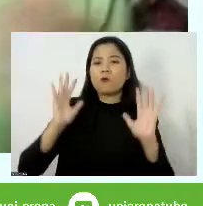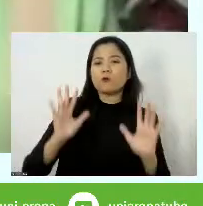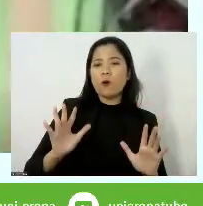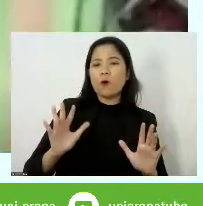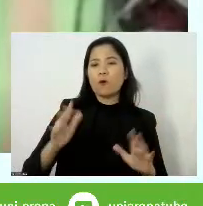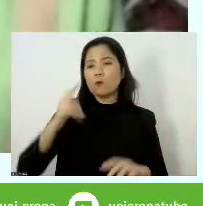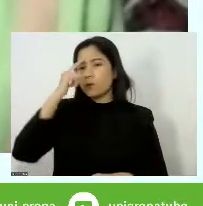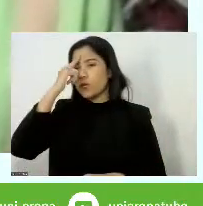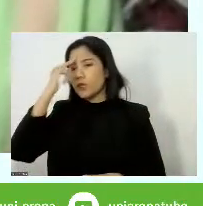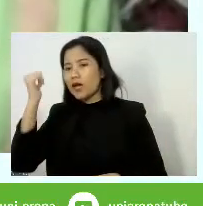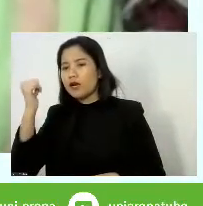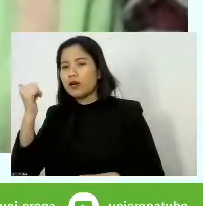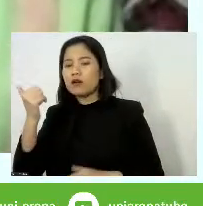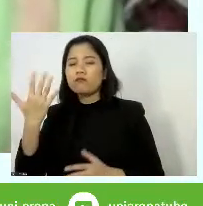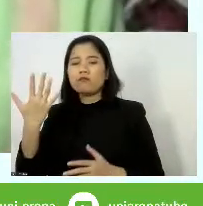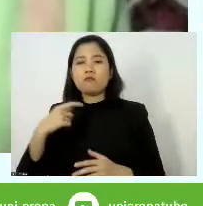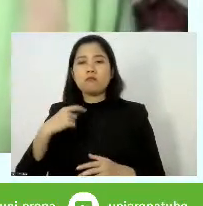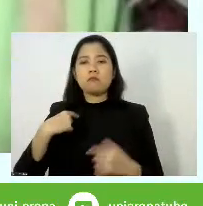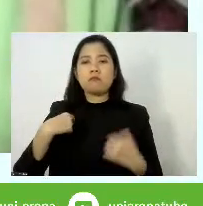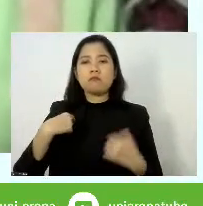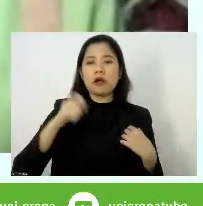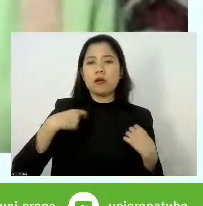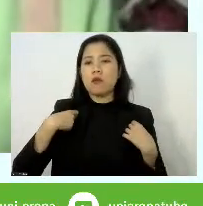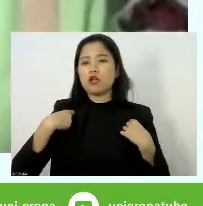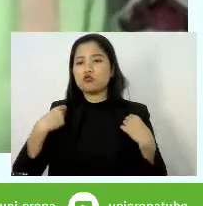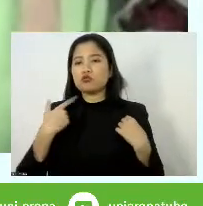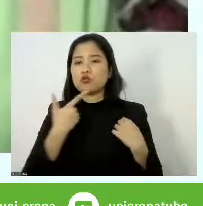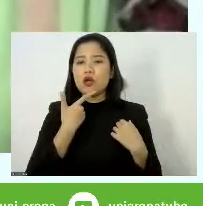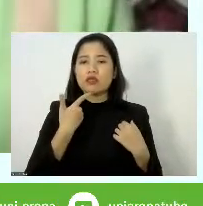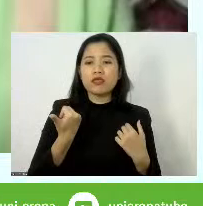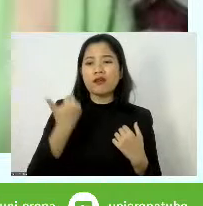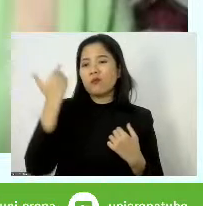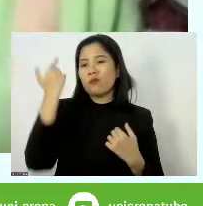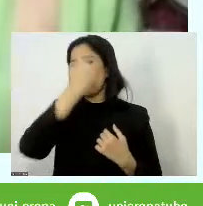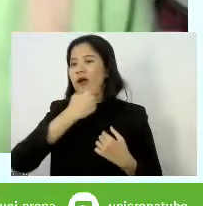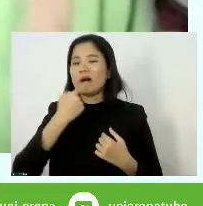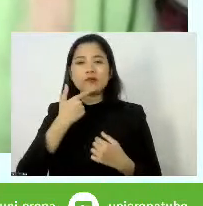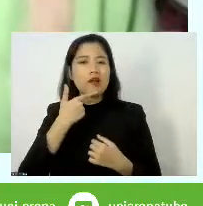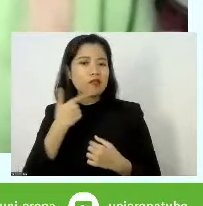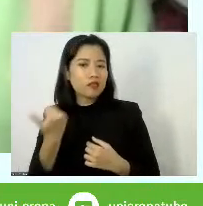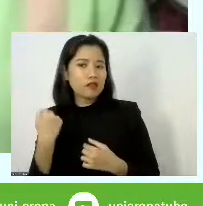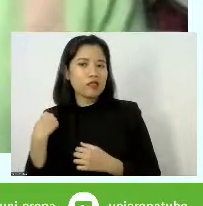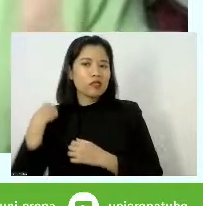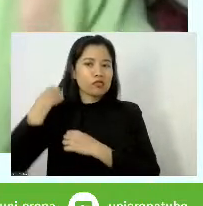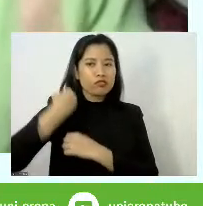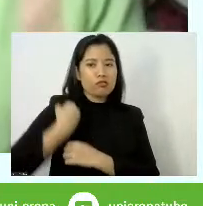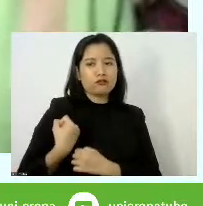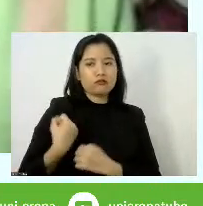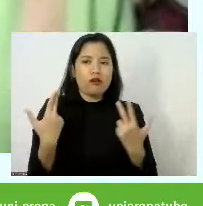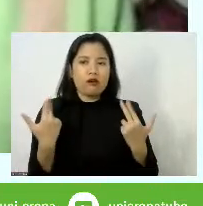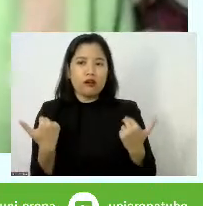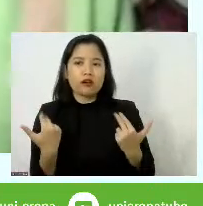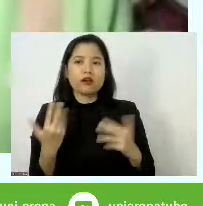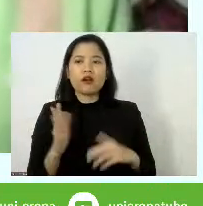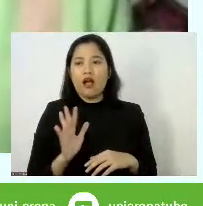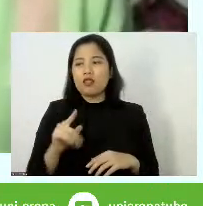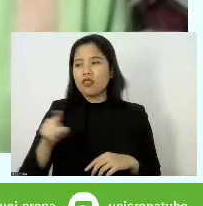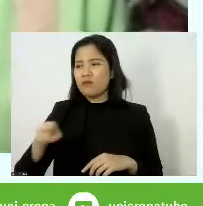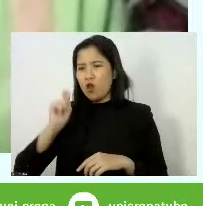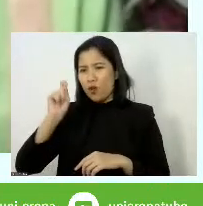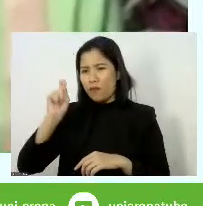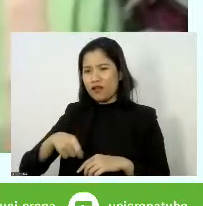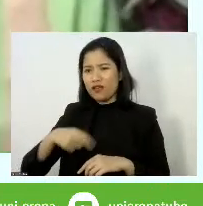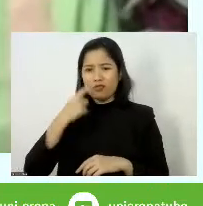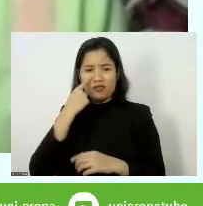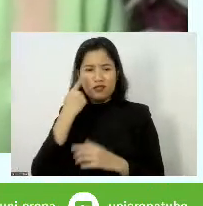Itu cuma sekedar berpakaian cantik make up yang cantik dengan stasiun branded tapi buat apa semua itu digunakan kalau kita